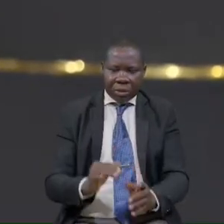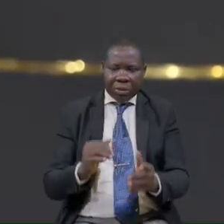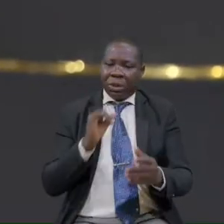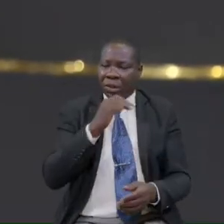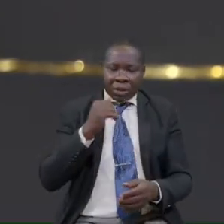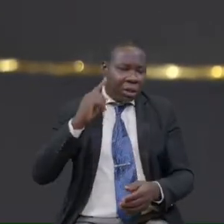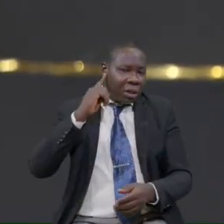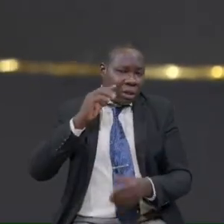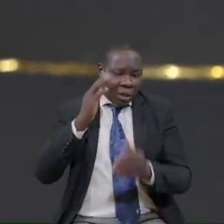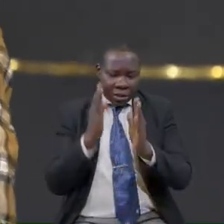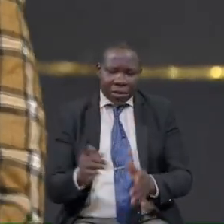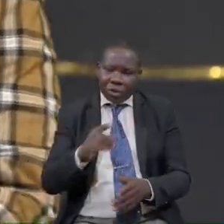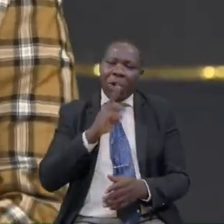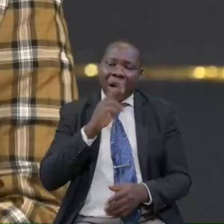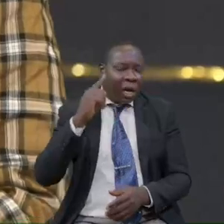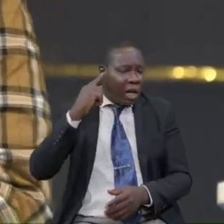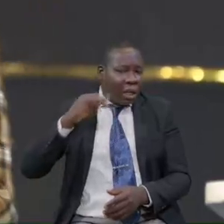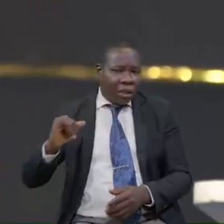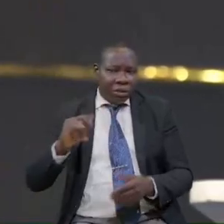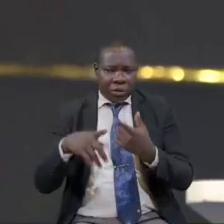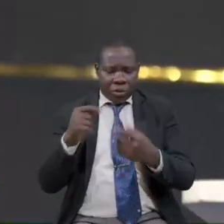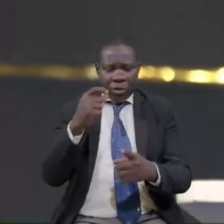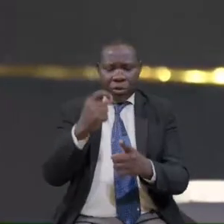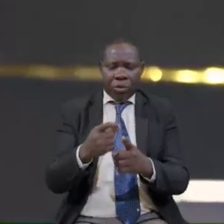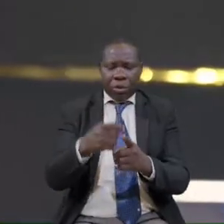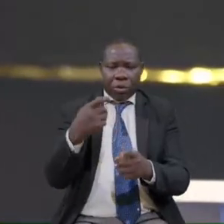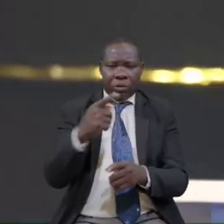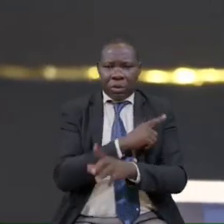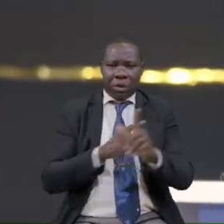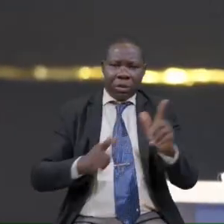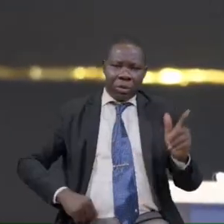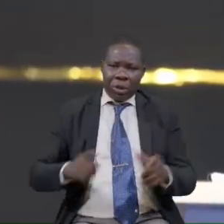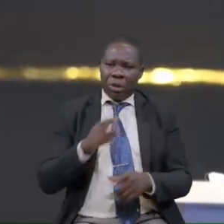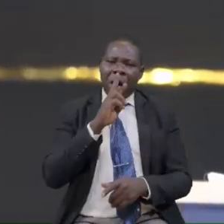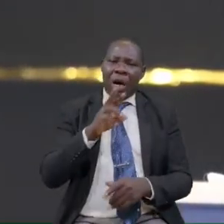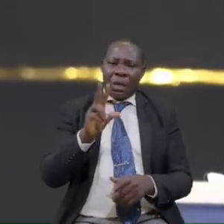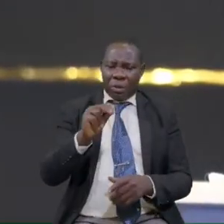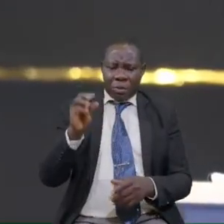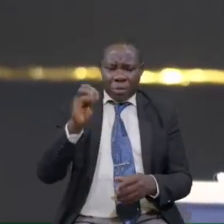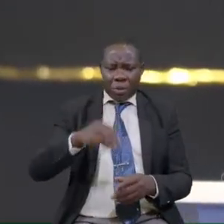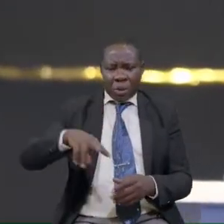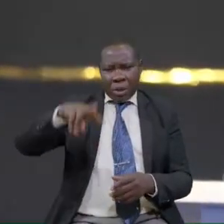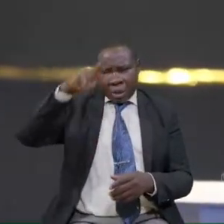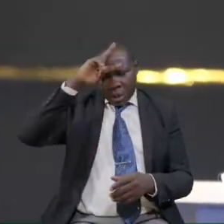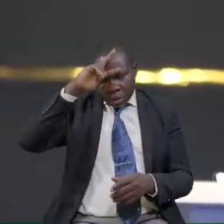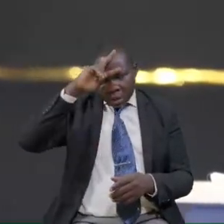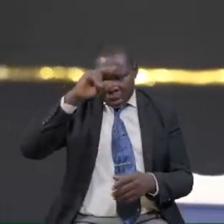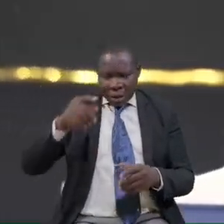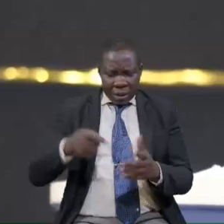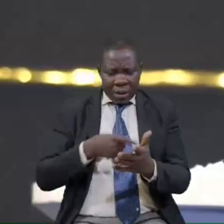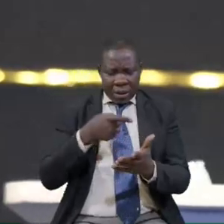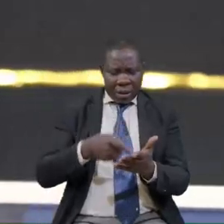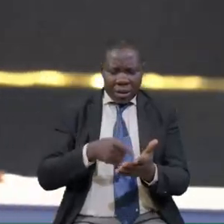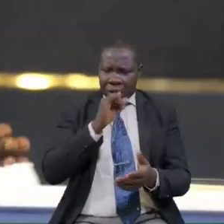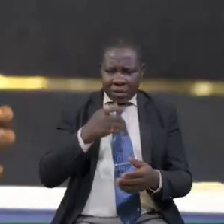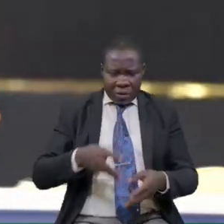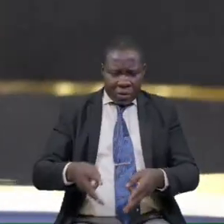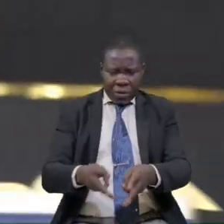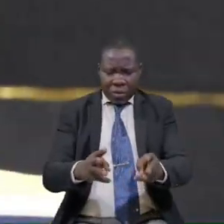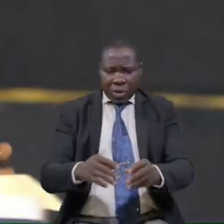un écouteur. Vous écoutez la parole de Dieu, vous n'êtes plus ignorant que voici le